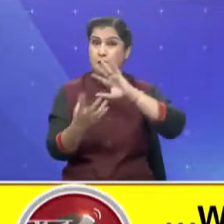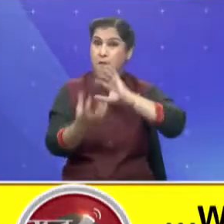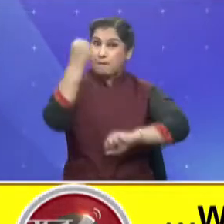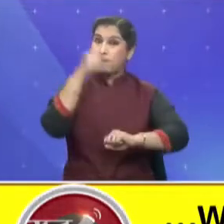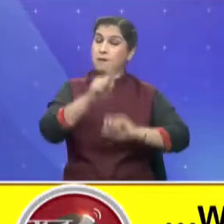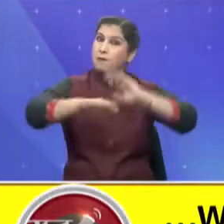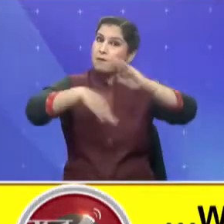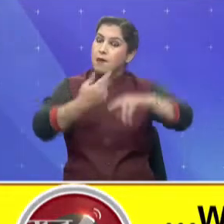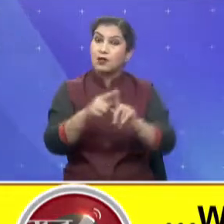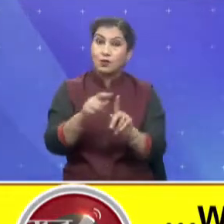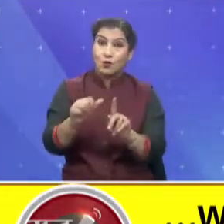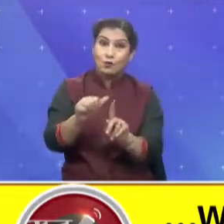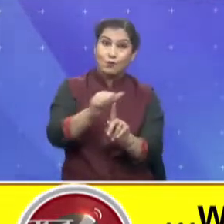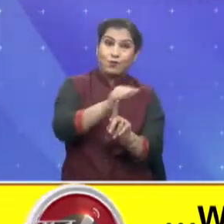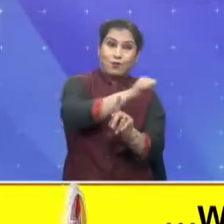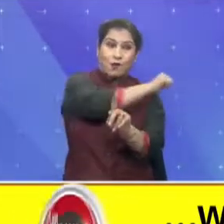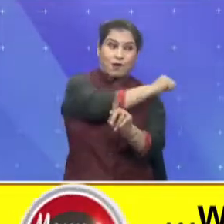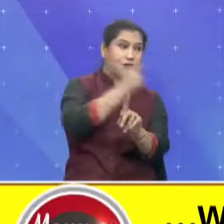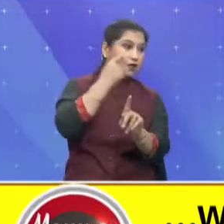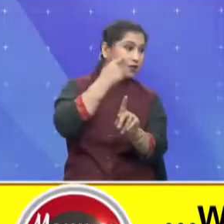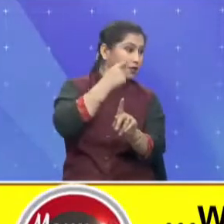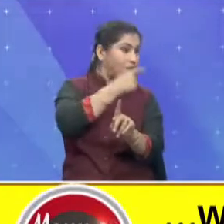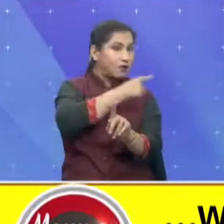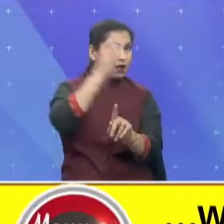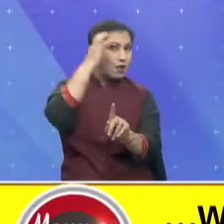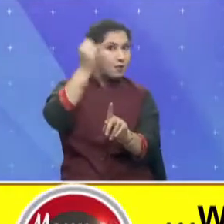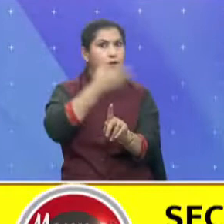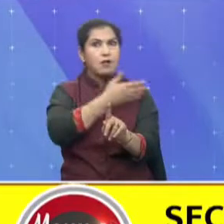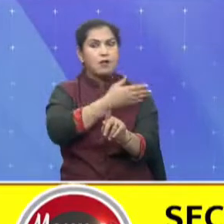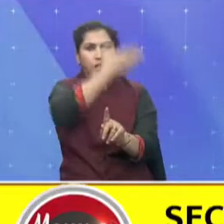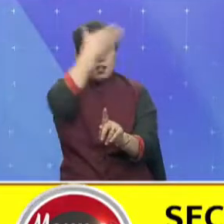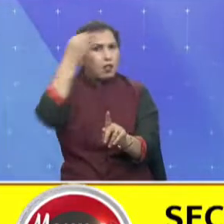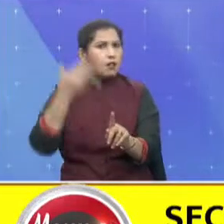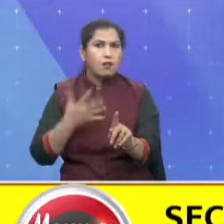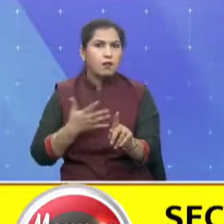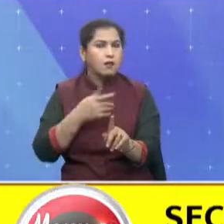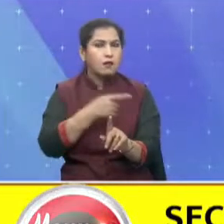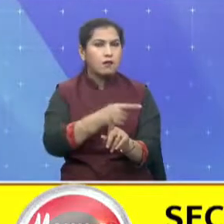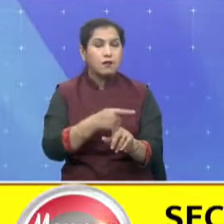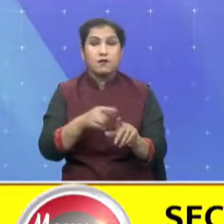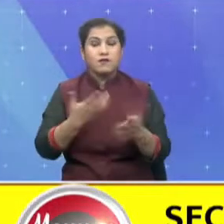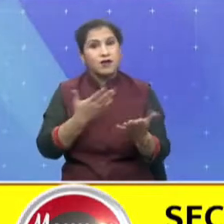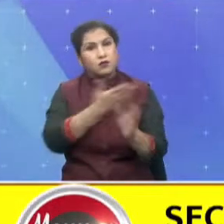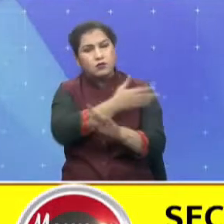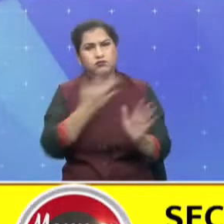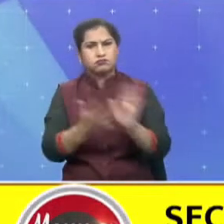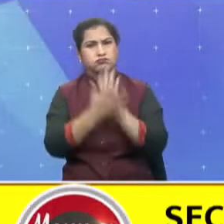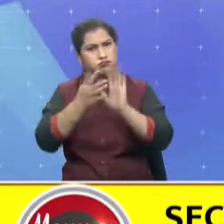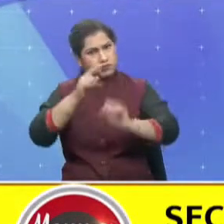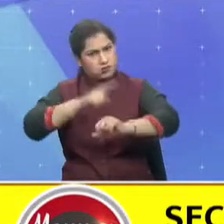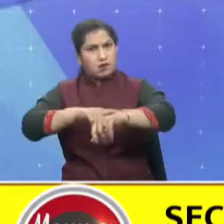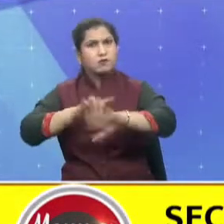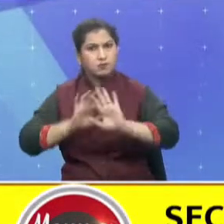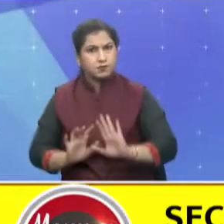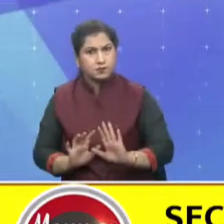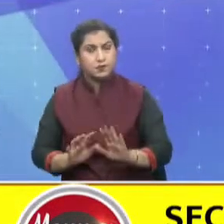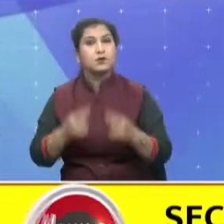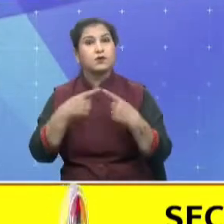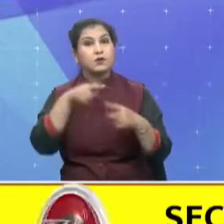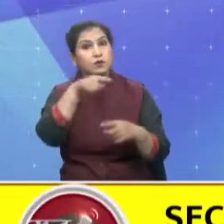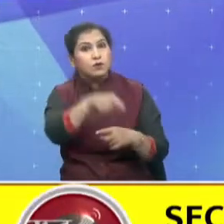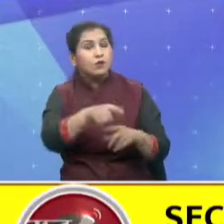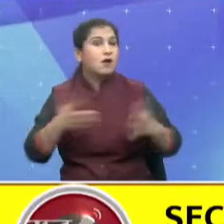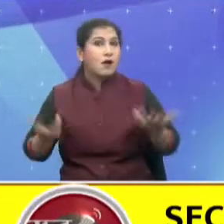वे जड़ों को सींचना नहीं भूले। दूसरा कि जब उनके पास सेलिब्रेट करने का समय था तो